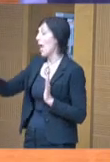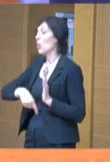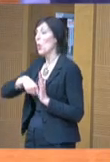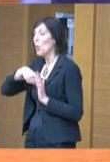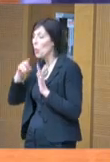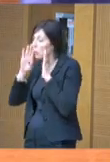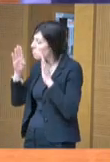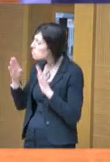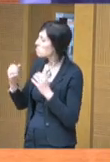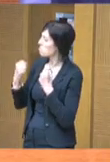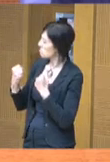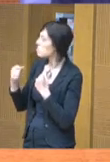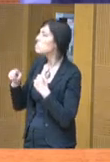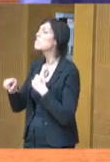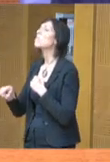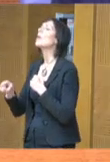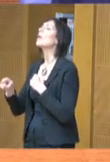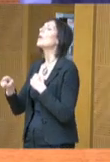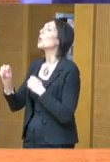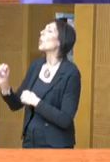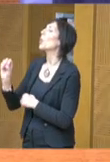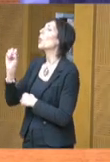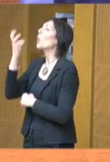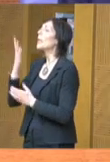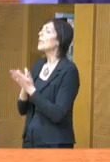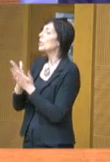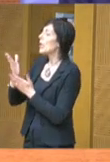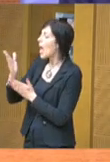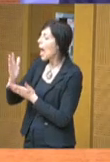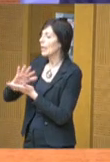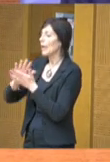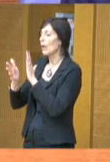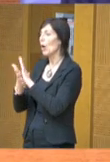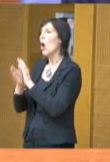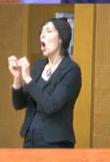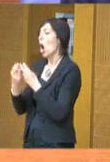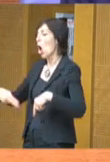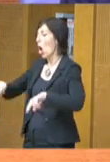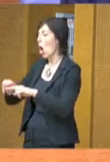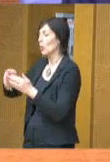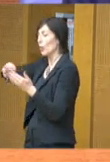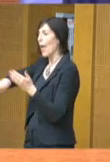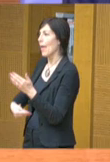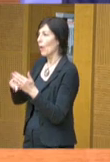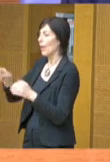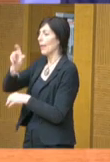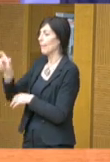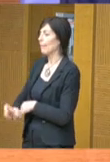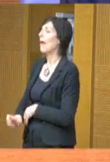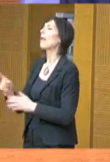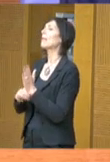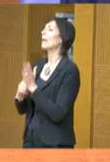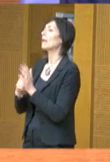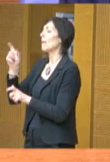proprio per ricordare che sono 15 anni dalla ratifica in Italia della Convenzione ONU sui diritti delle persone con